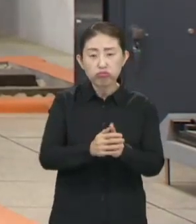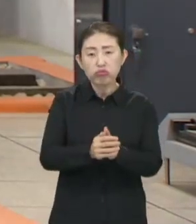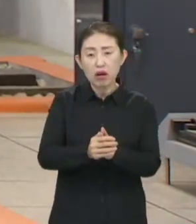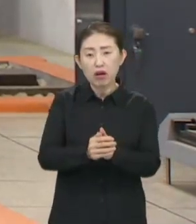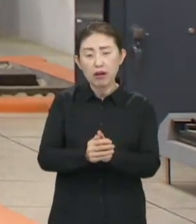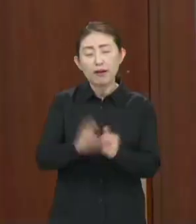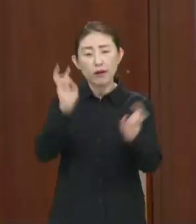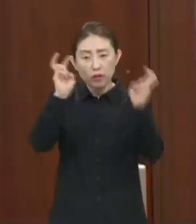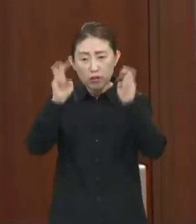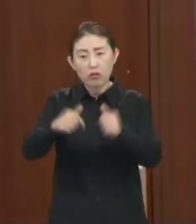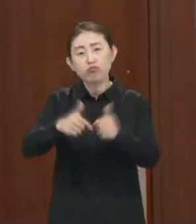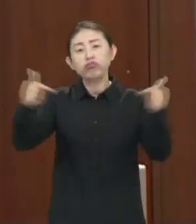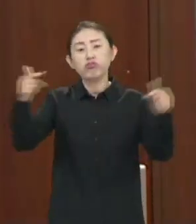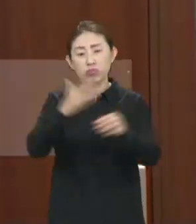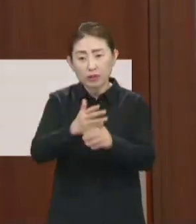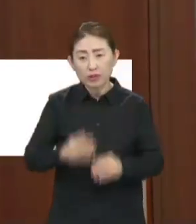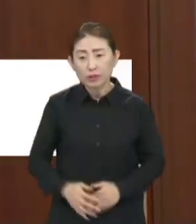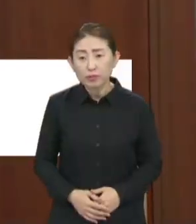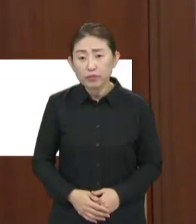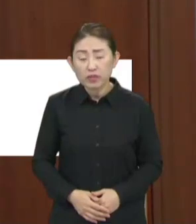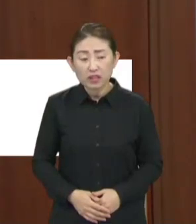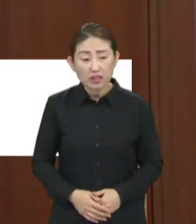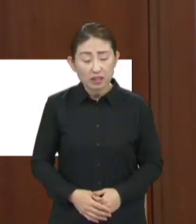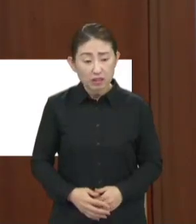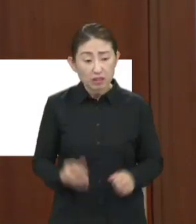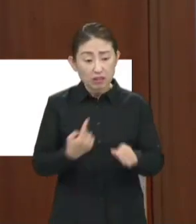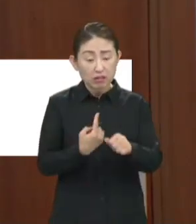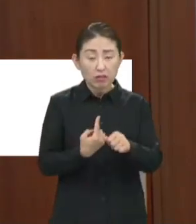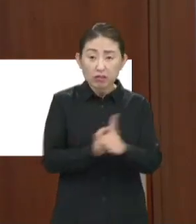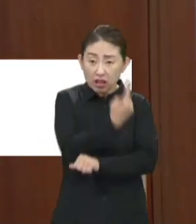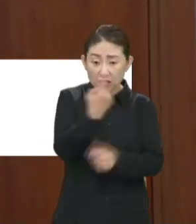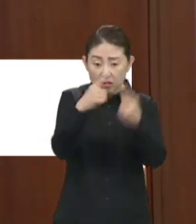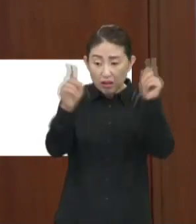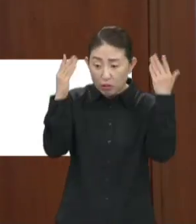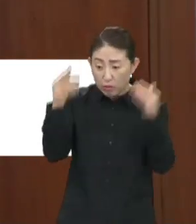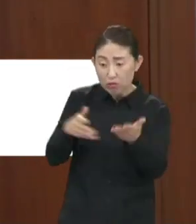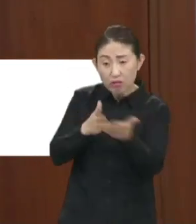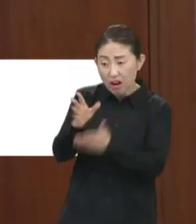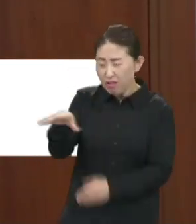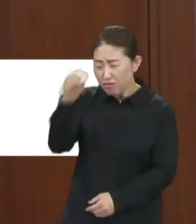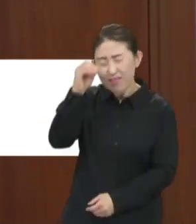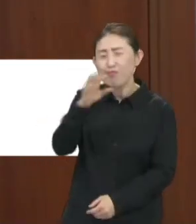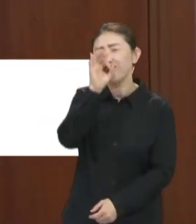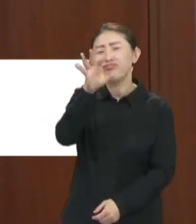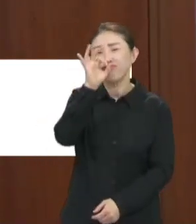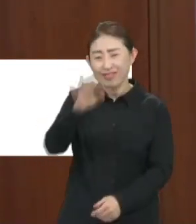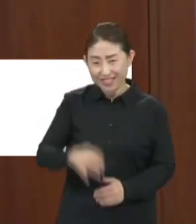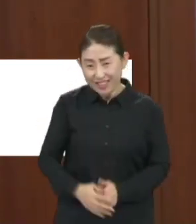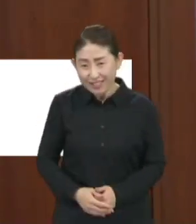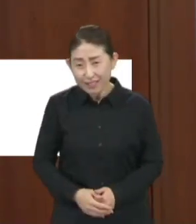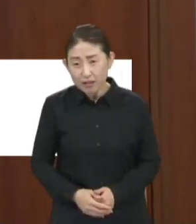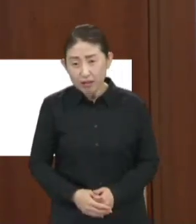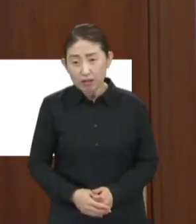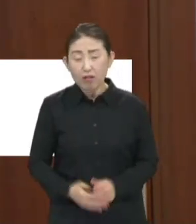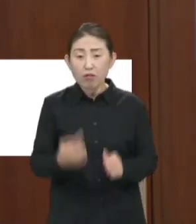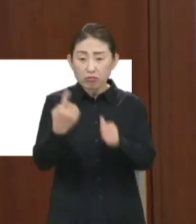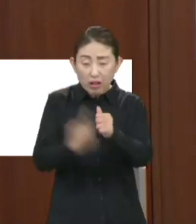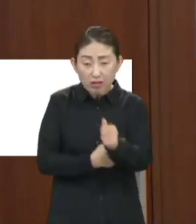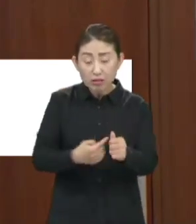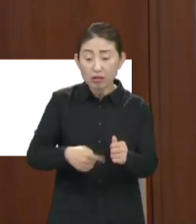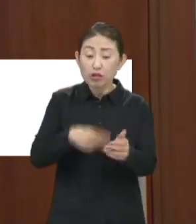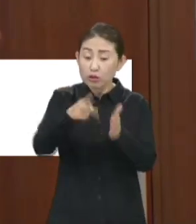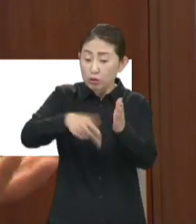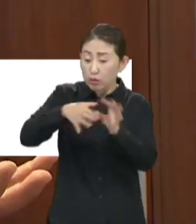있습니다. 다른 대학교 도저히 흉내내기 어려운 취업 프로그램 운영을 해서 학생들이 더 많은 철도